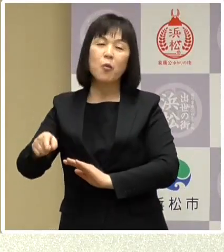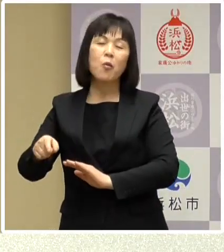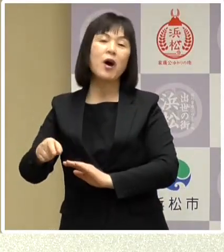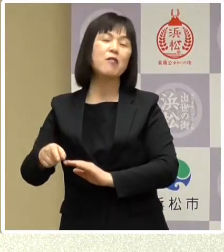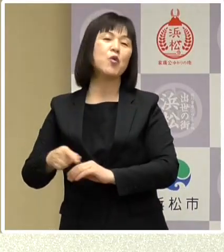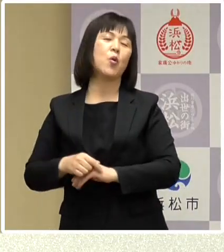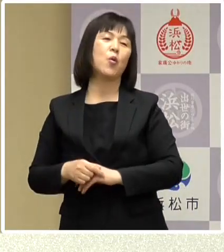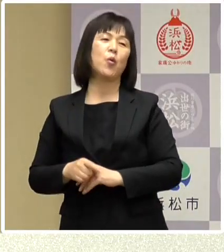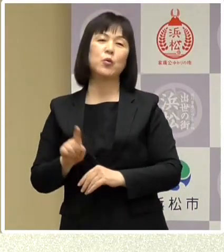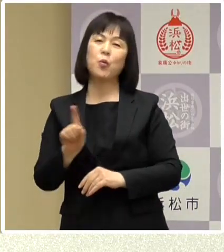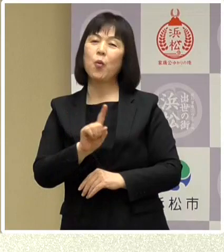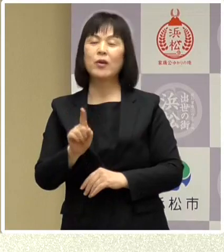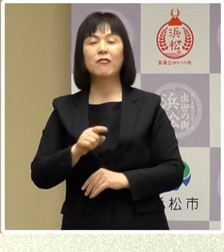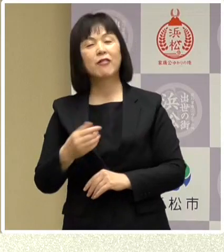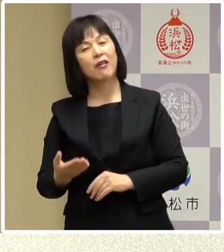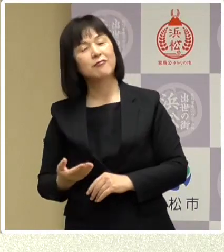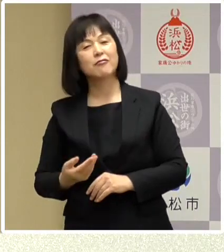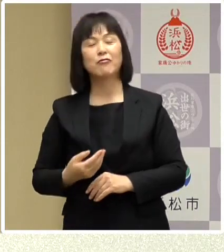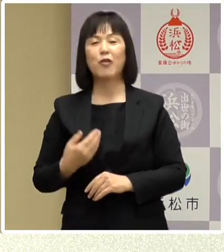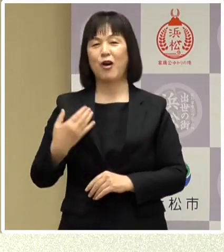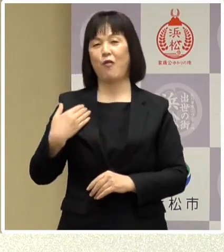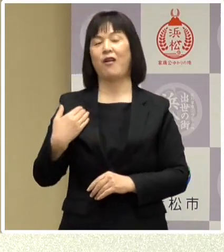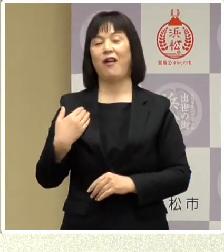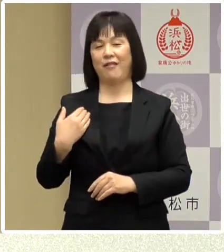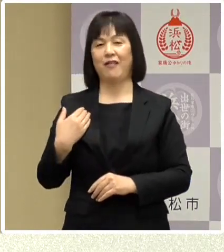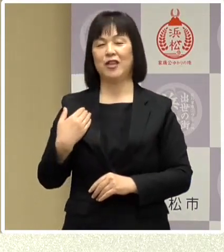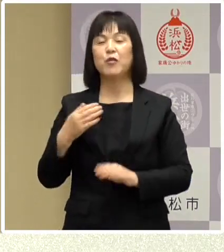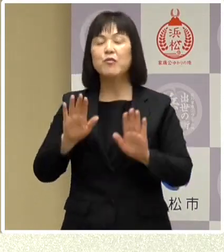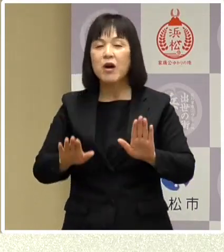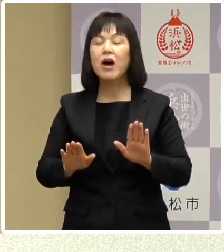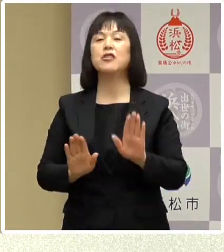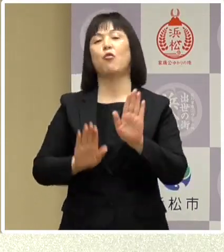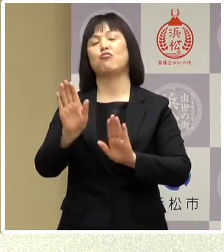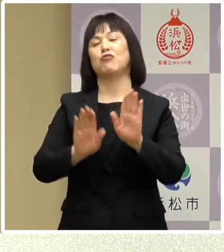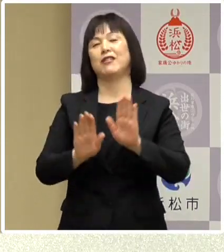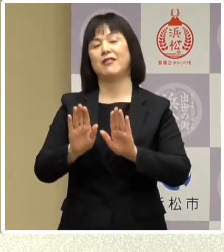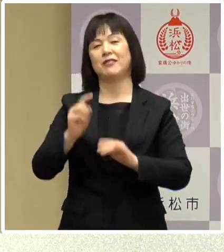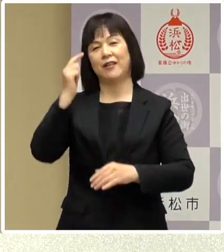とどうなるかというのはお答えできないんですが、まあ、そんな形で考えています。